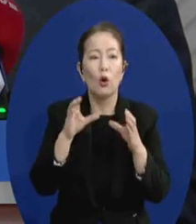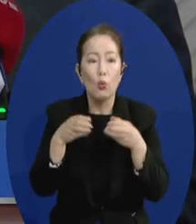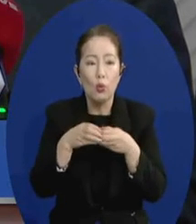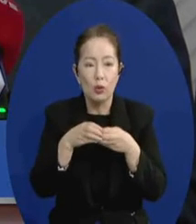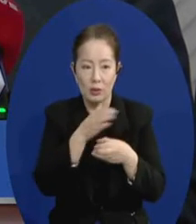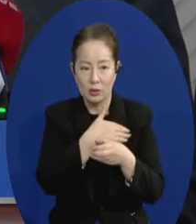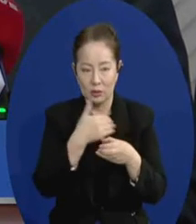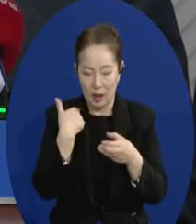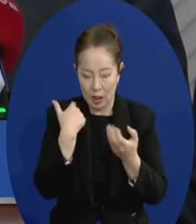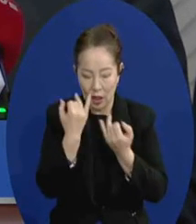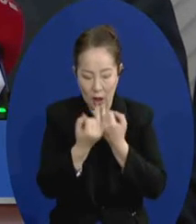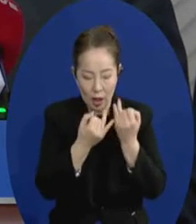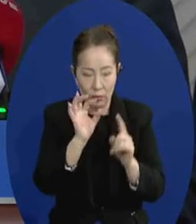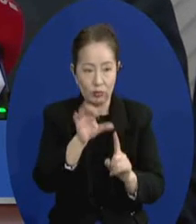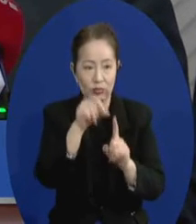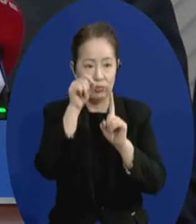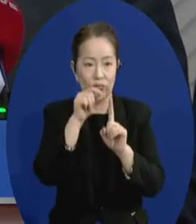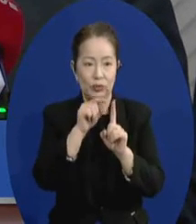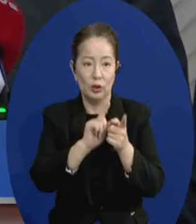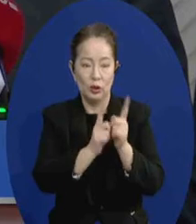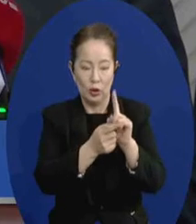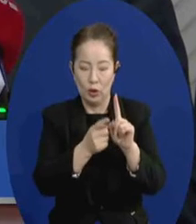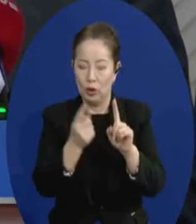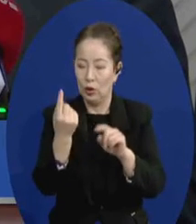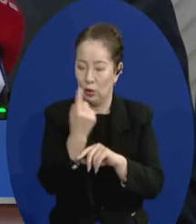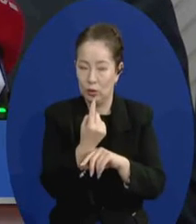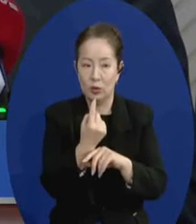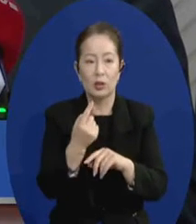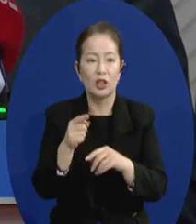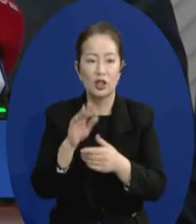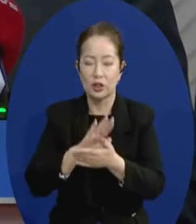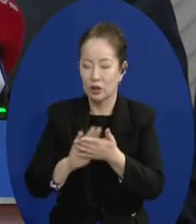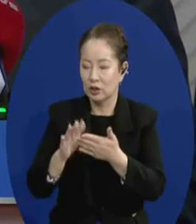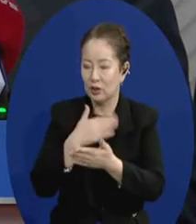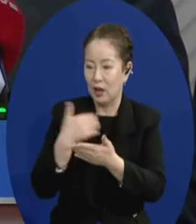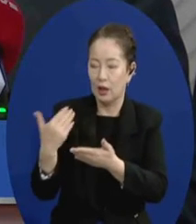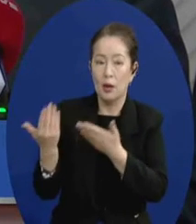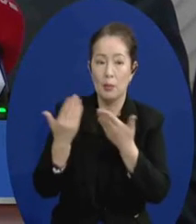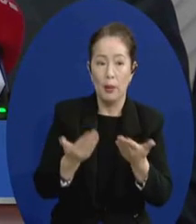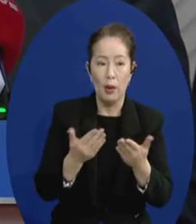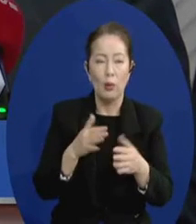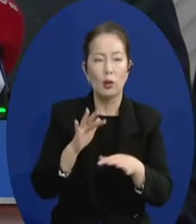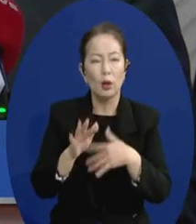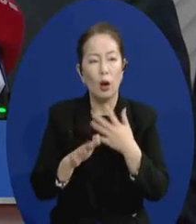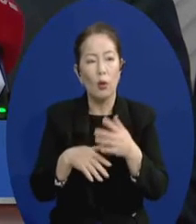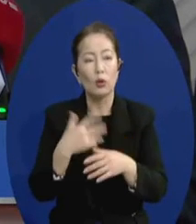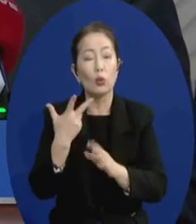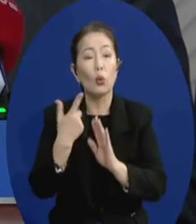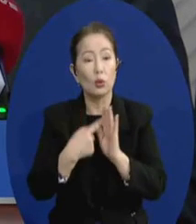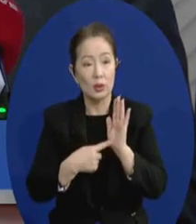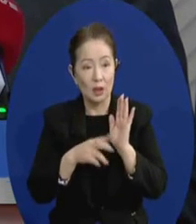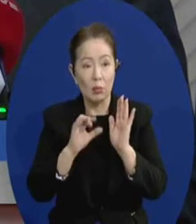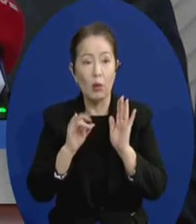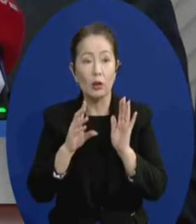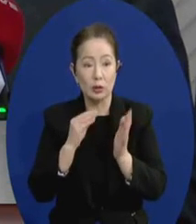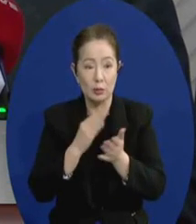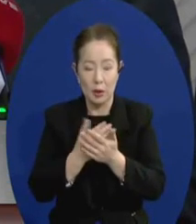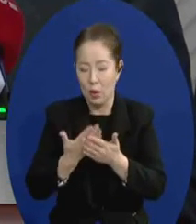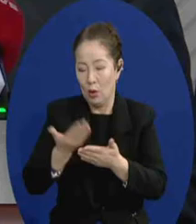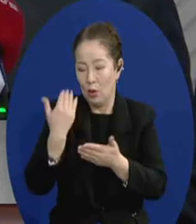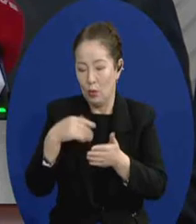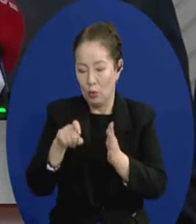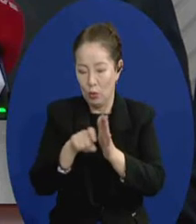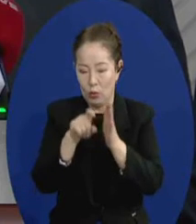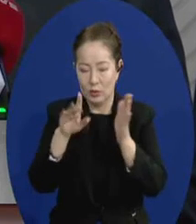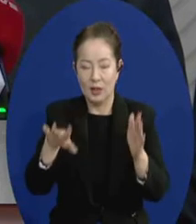дарга солиод дараагийн бүлгийн дарга өргөн бариад 3 сар орчим болж байна. За энэ өнгөрсөн хугацаанд бол